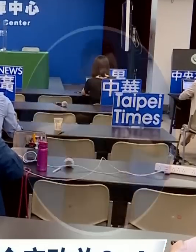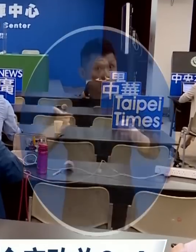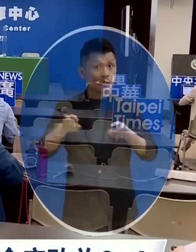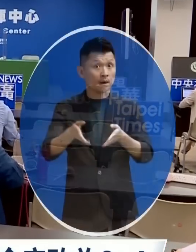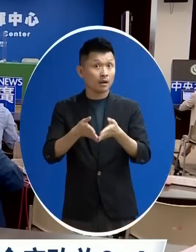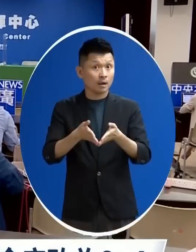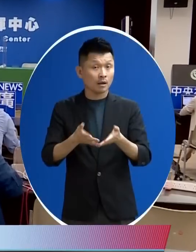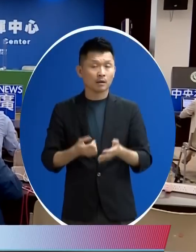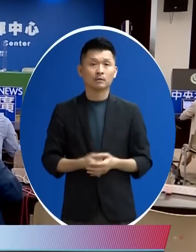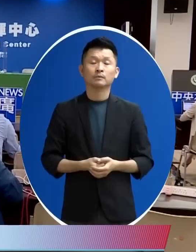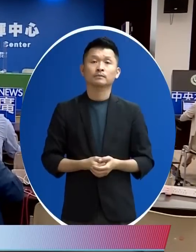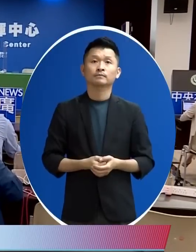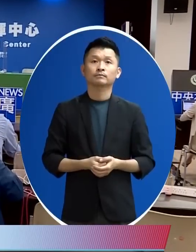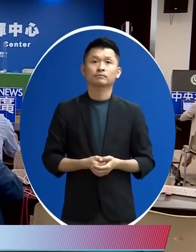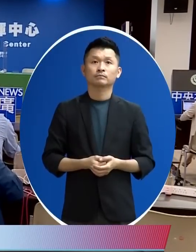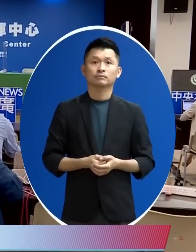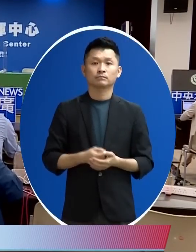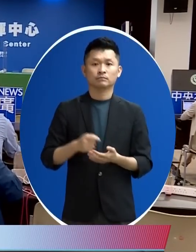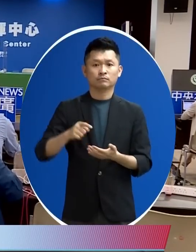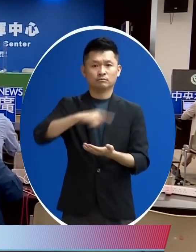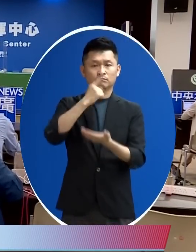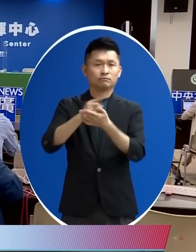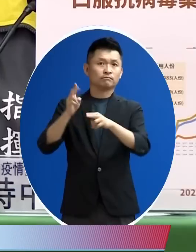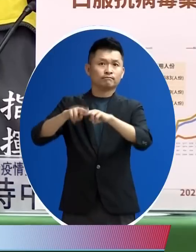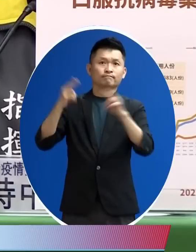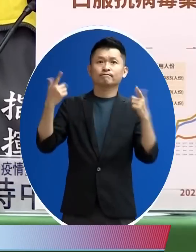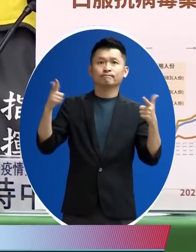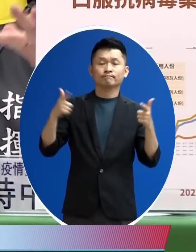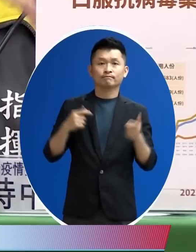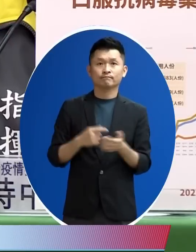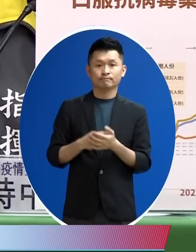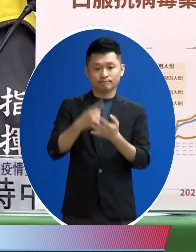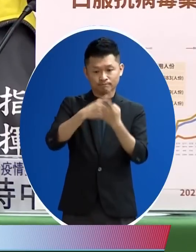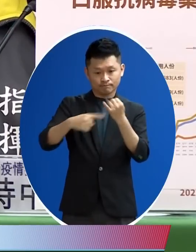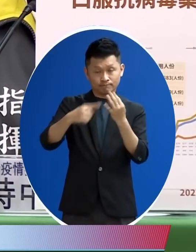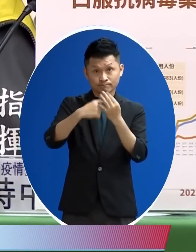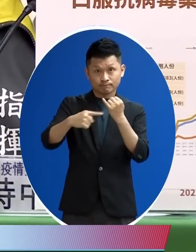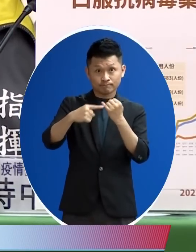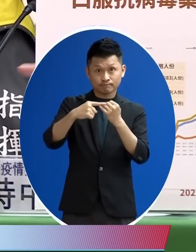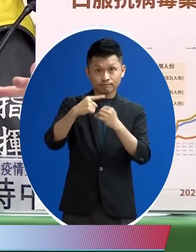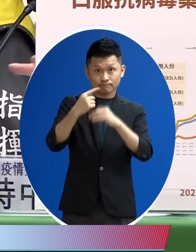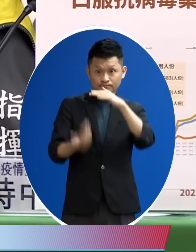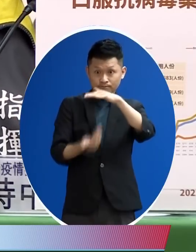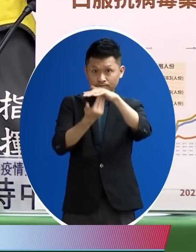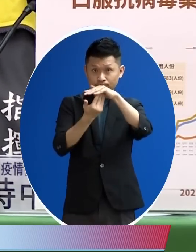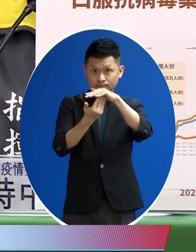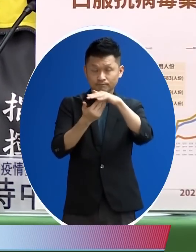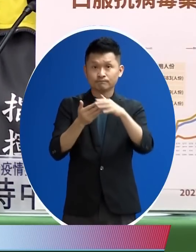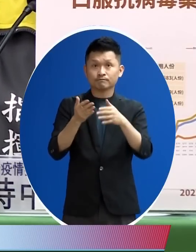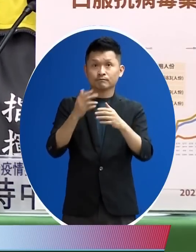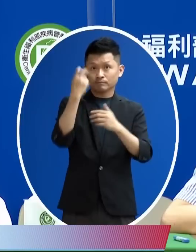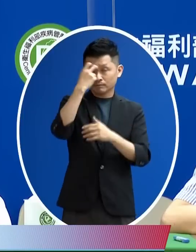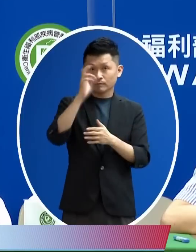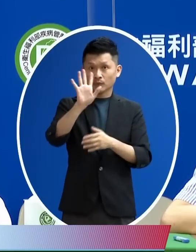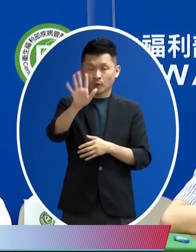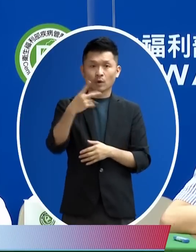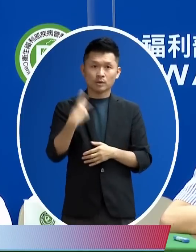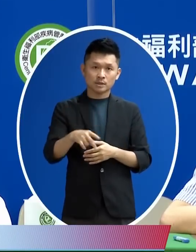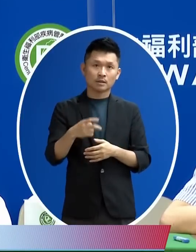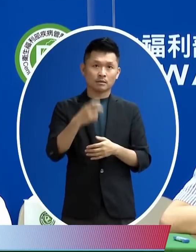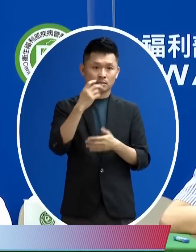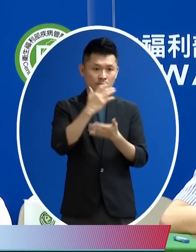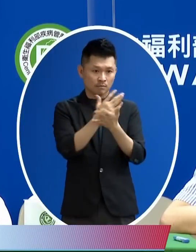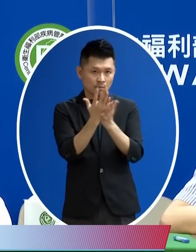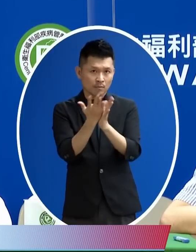罩。 第一个，我们今天并没有全部开。好，我们做了总额的管制。那第二个项目我们没有增加，比如大家